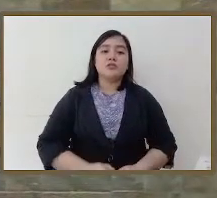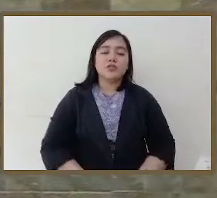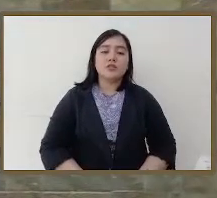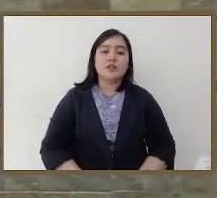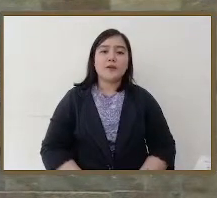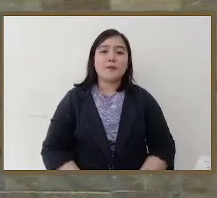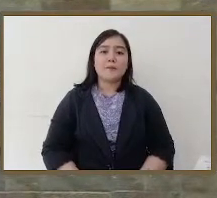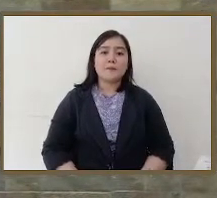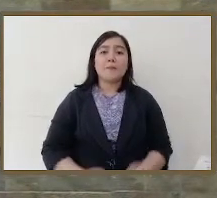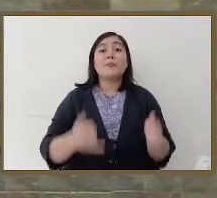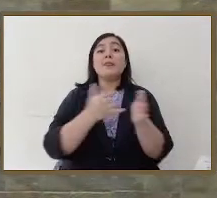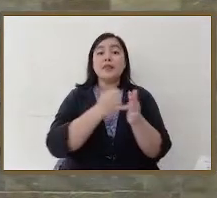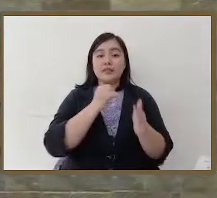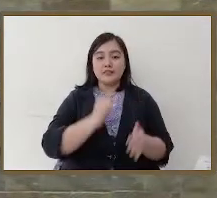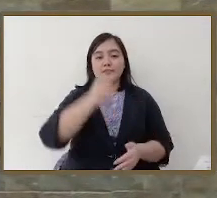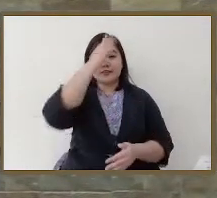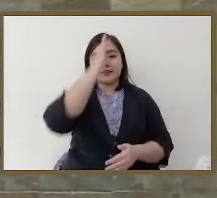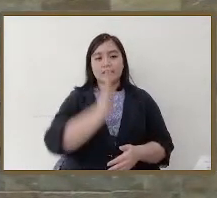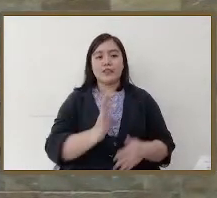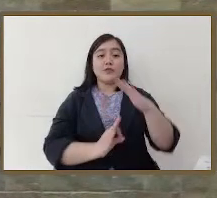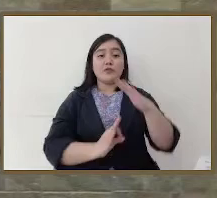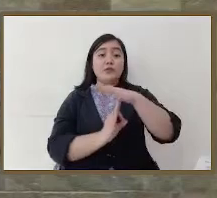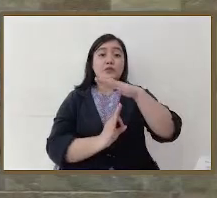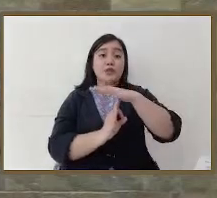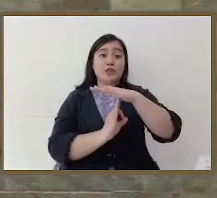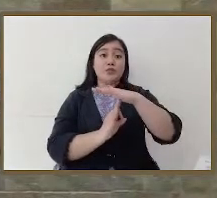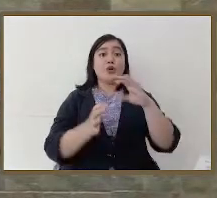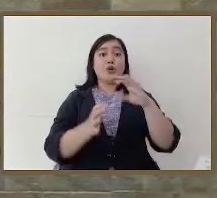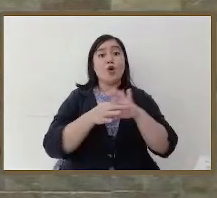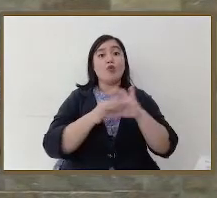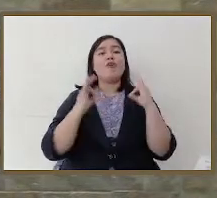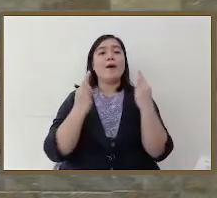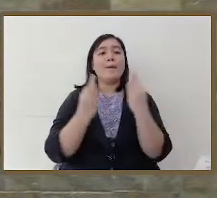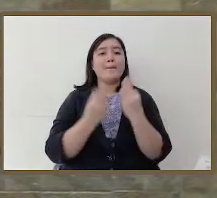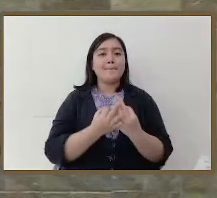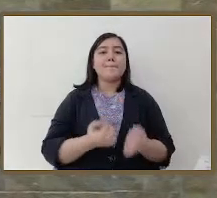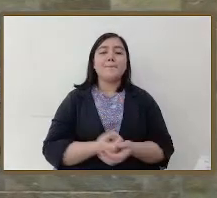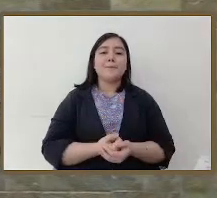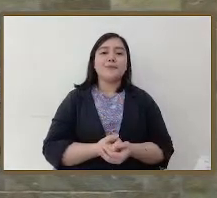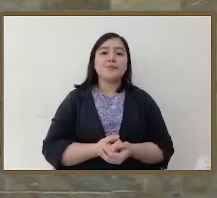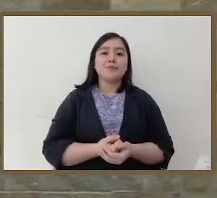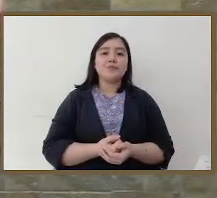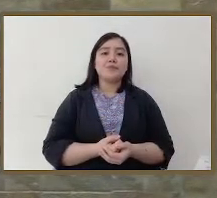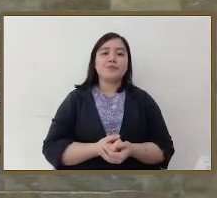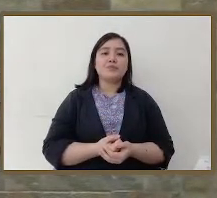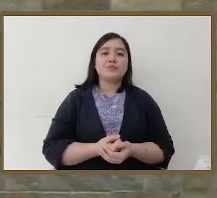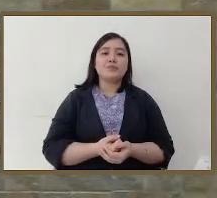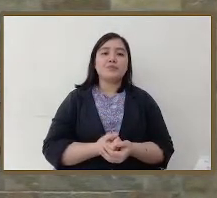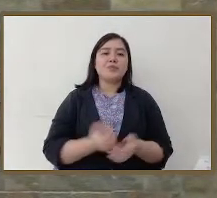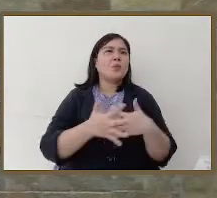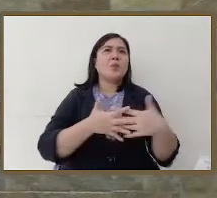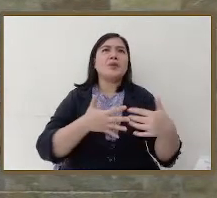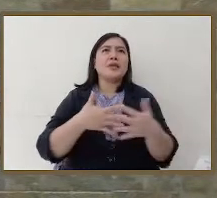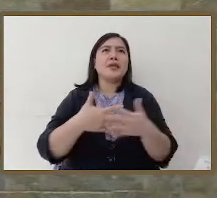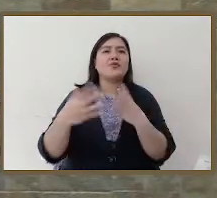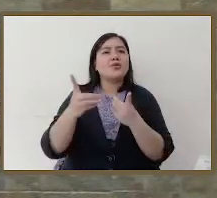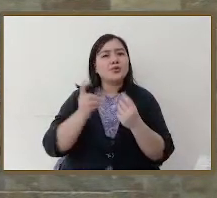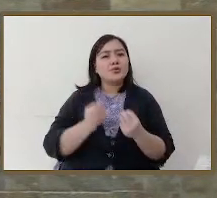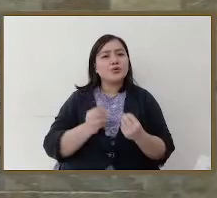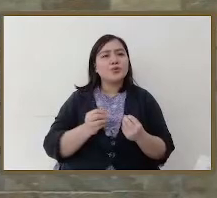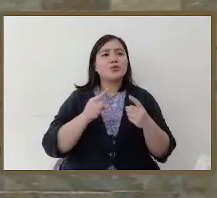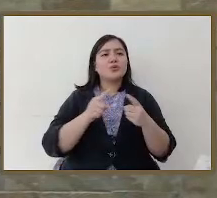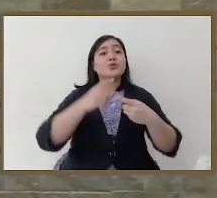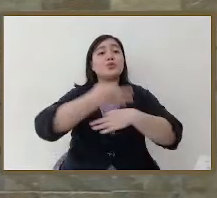ang foundation. Gaano mo ang kare-repair ng bubong, gaano mo ang kare-repair ng wall, kung ang foundation ay hindi tama, mga